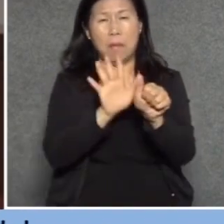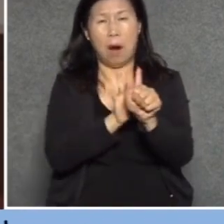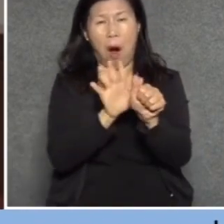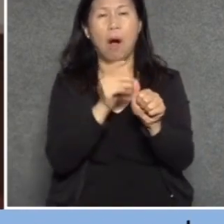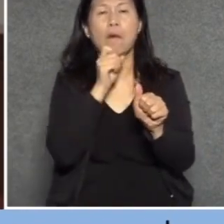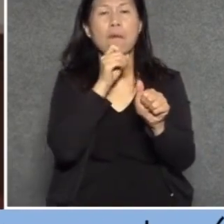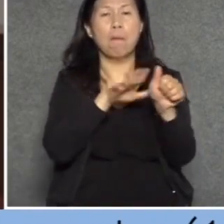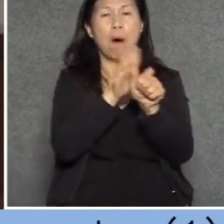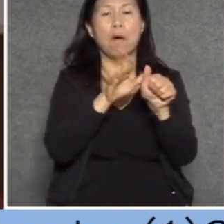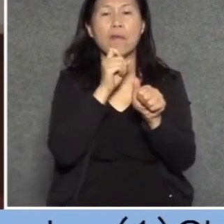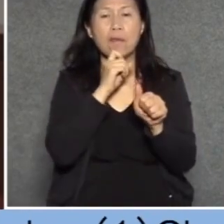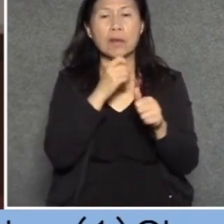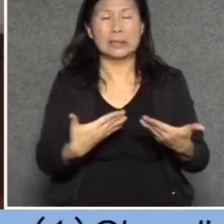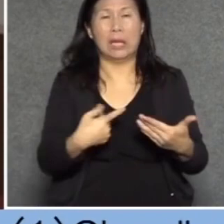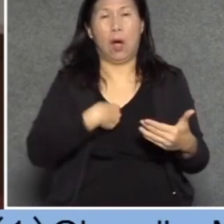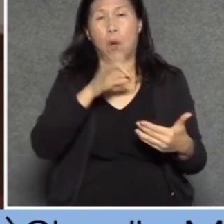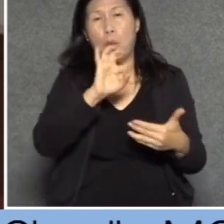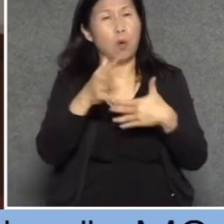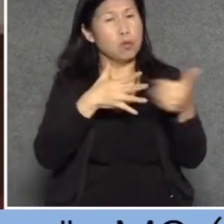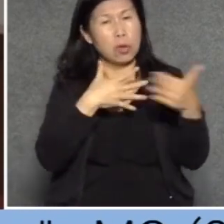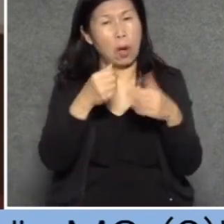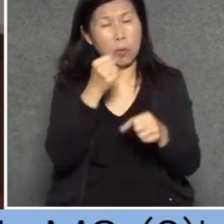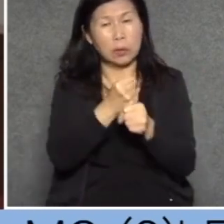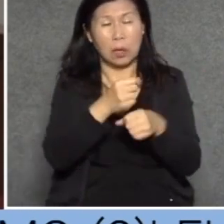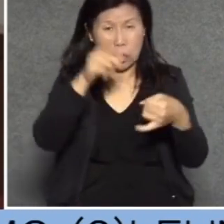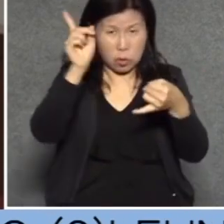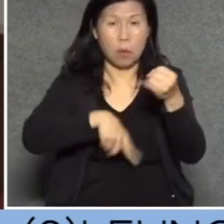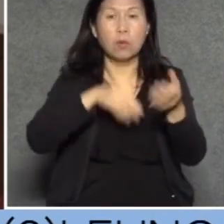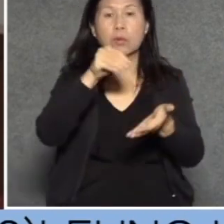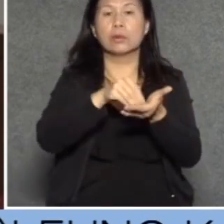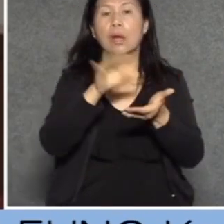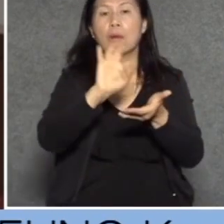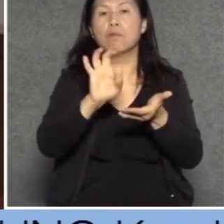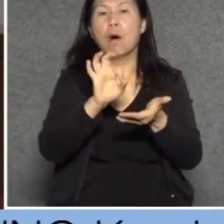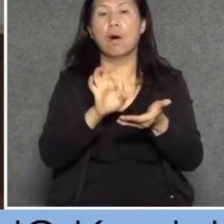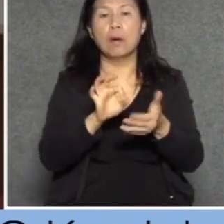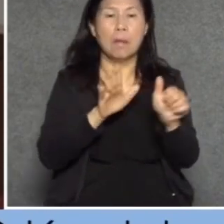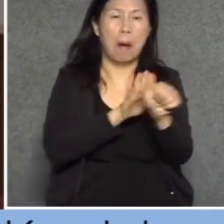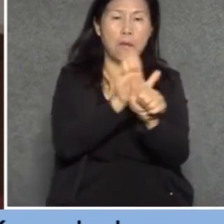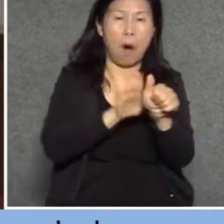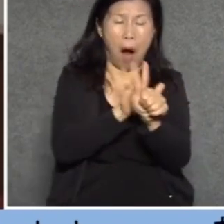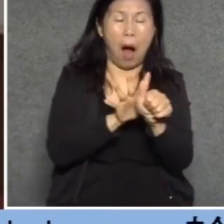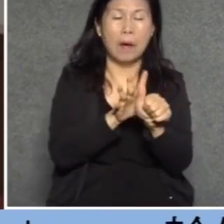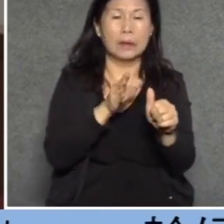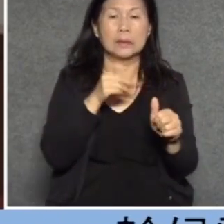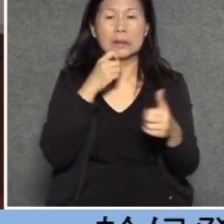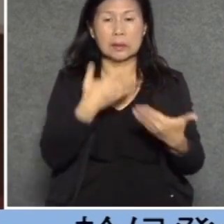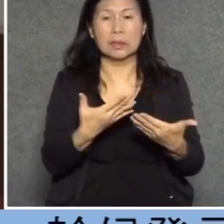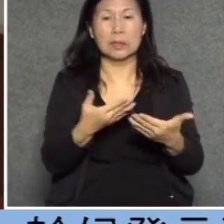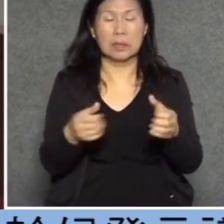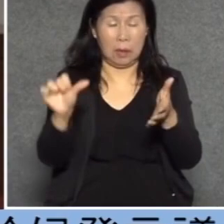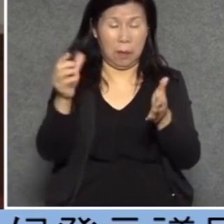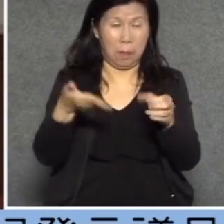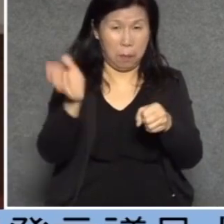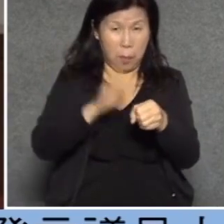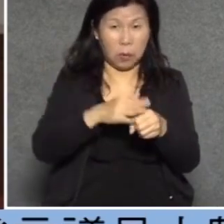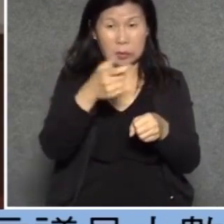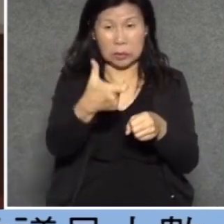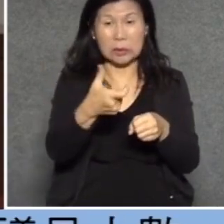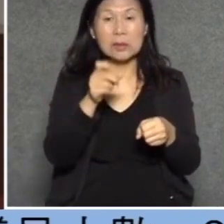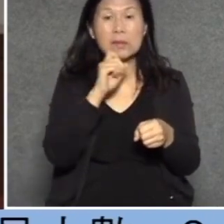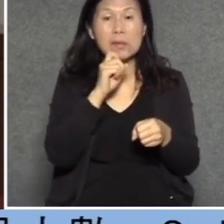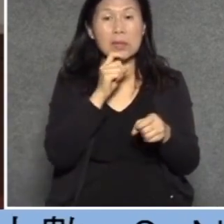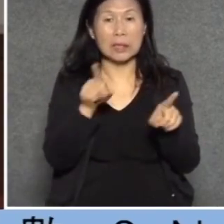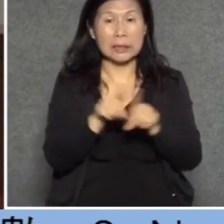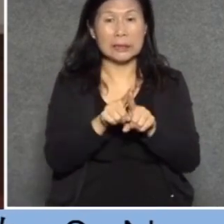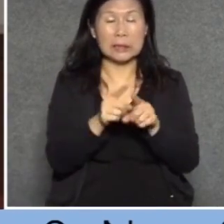係咪冤枉啊，大老爺，咁佢事後證明佢係冤枉。蒙冤嘅人唔會係因為收到呢啲補償金而覺得佢係受